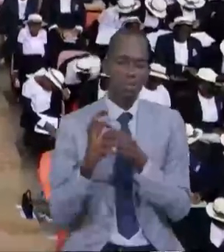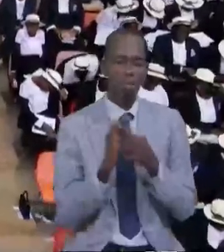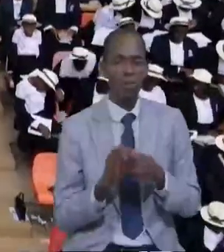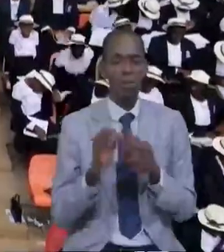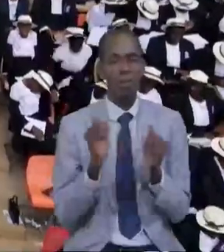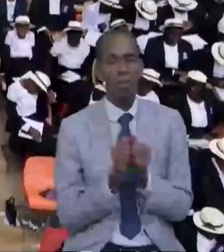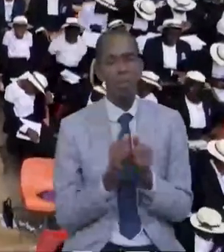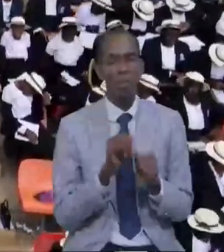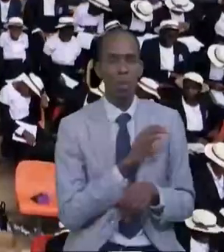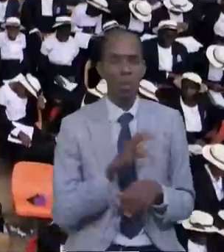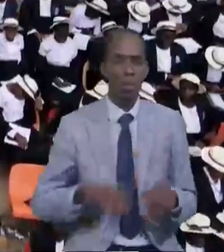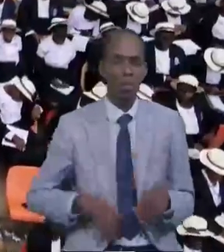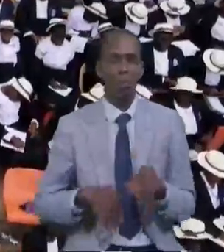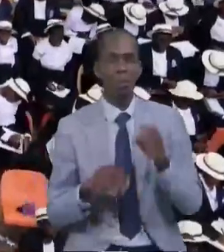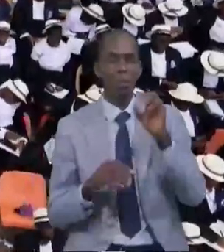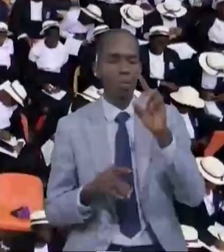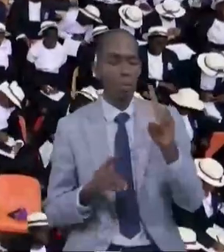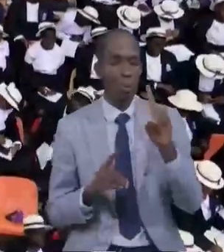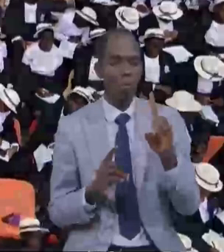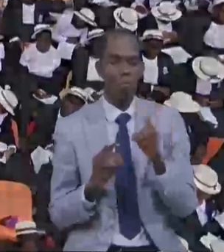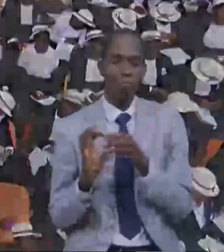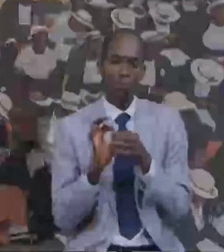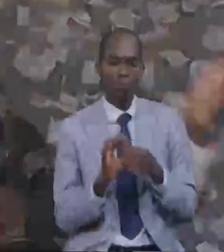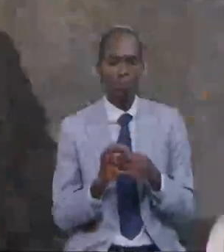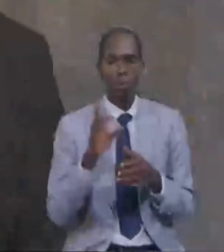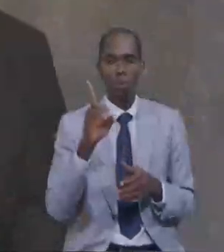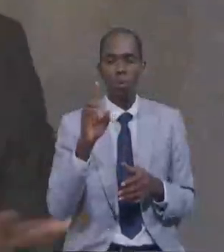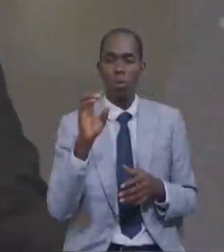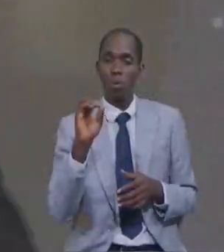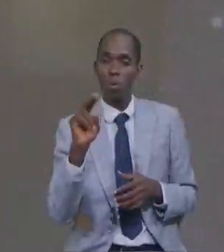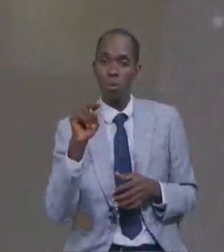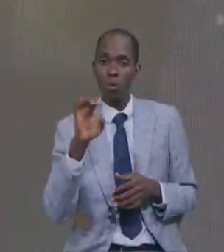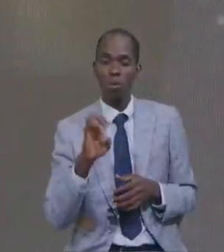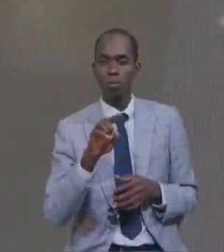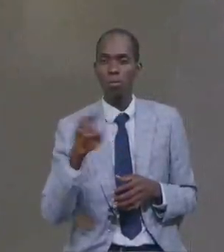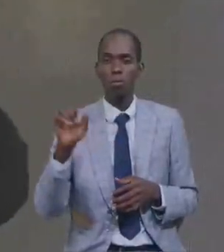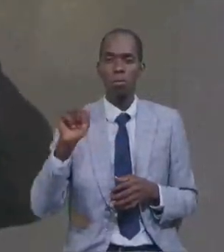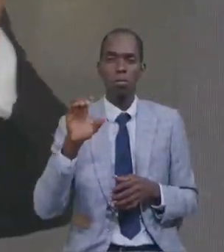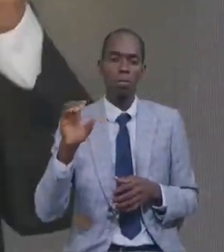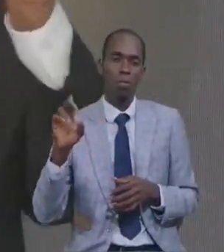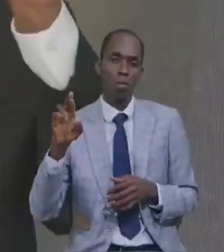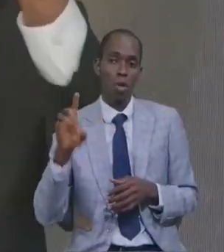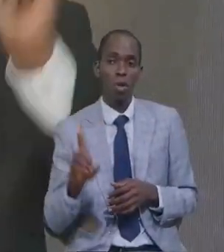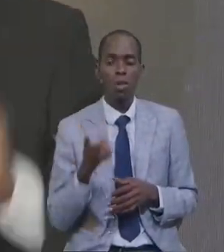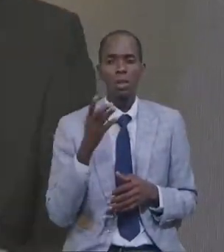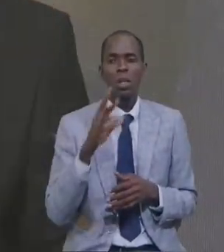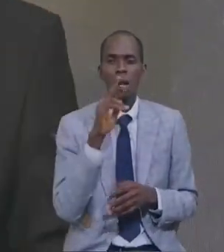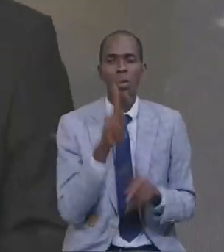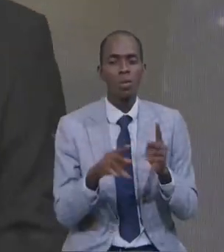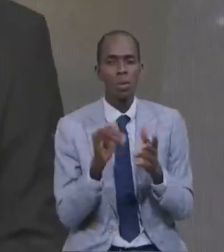des gens qui se baladent et qui sonnent juste sanctifié, leur trompette juste sanctifié, juste sanctifié,